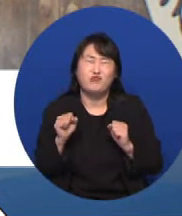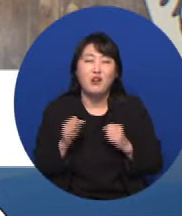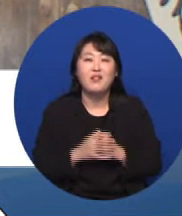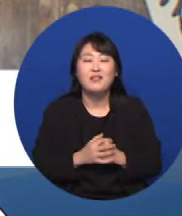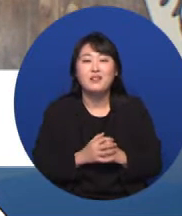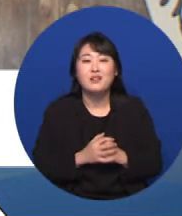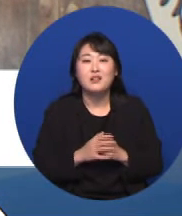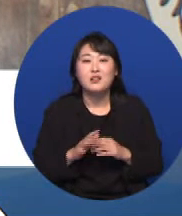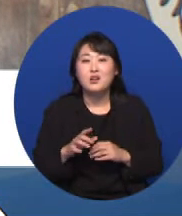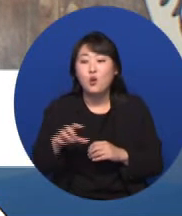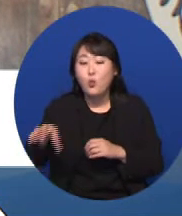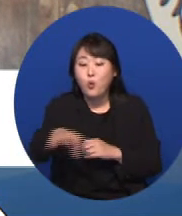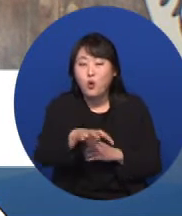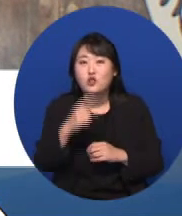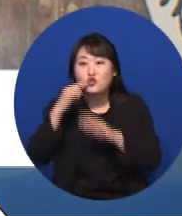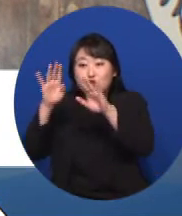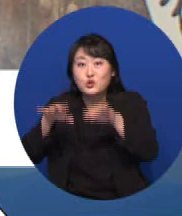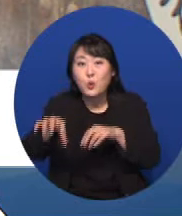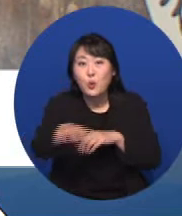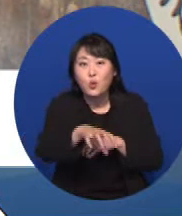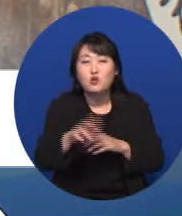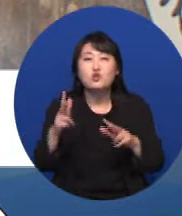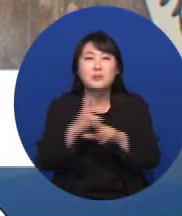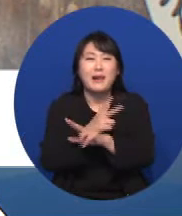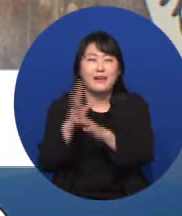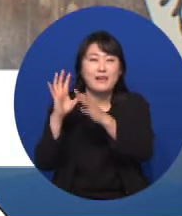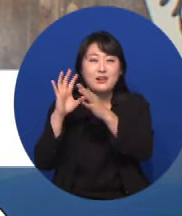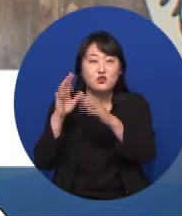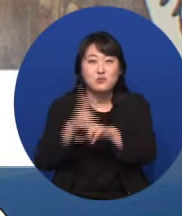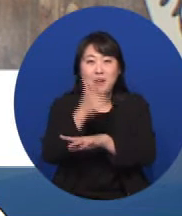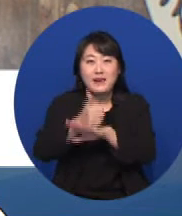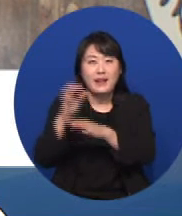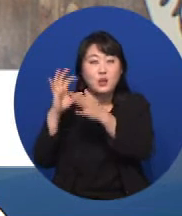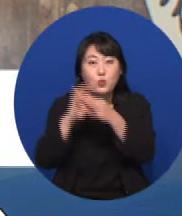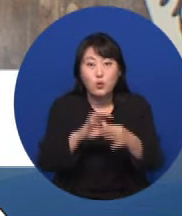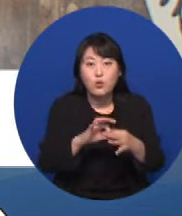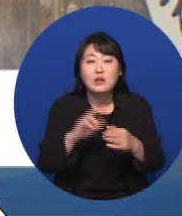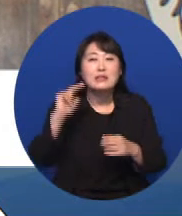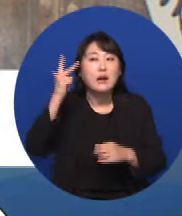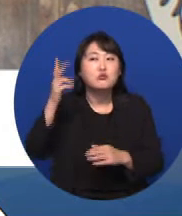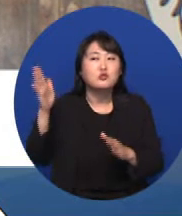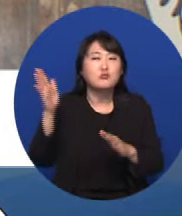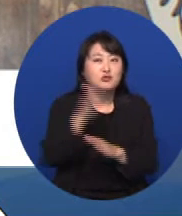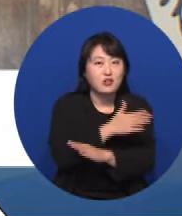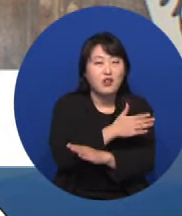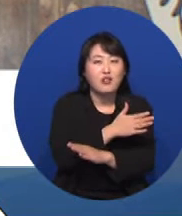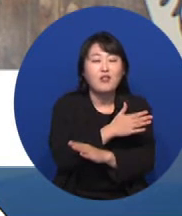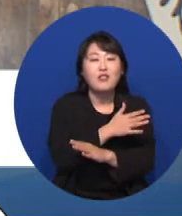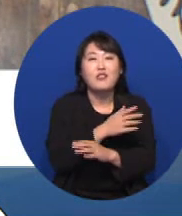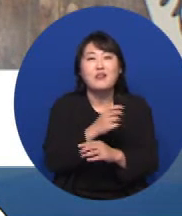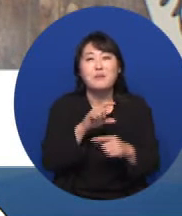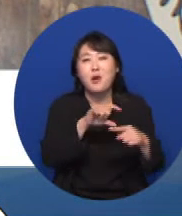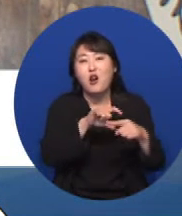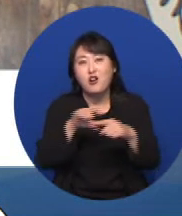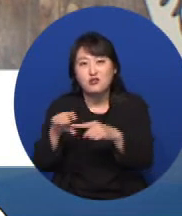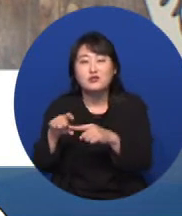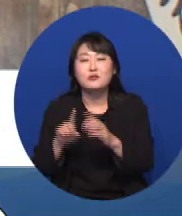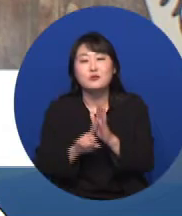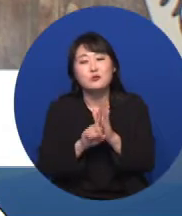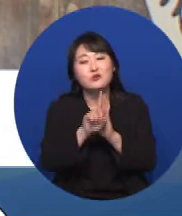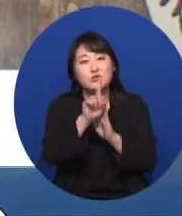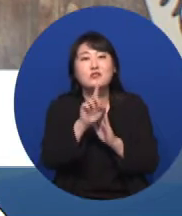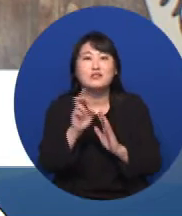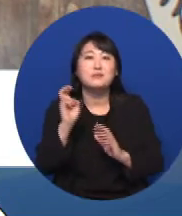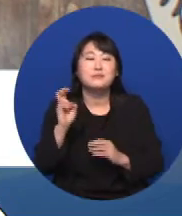일부 지역에 내린 눈은 주말에도 이어지다가 다음 주 부터 평년 수준의 기운을 회복하게 씁니다 보도에 김광현 기자